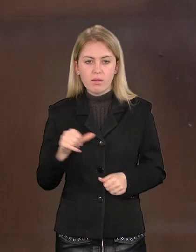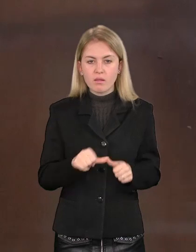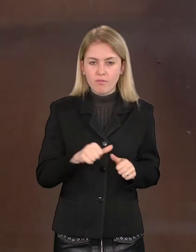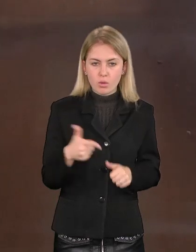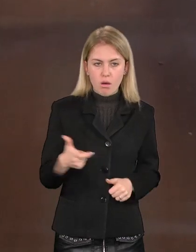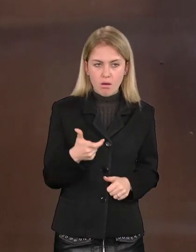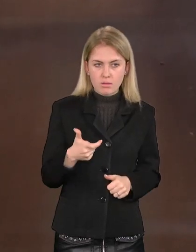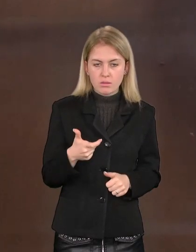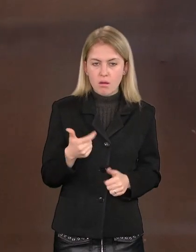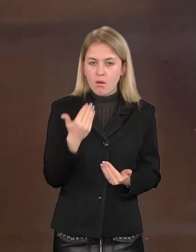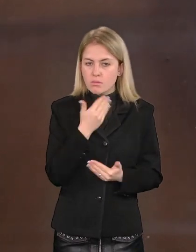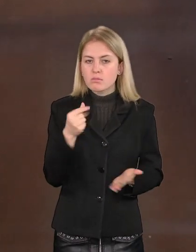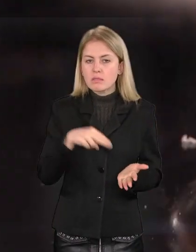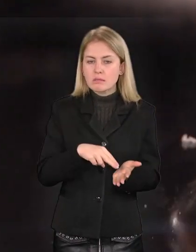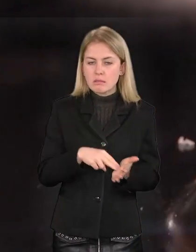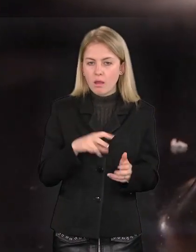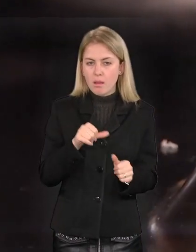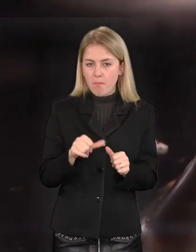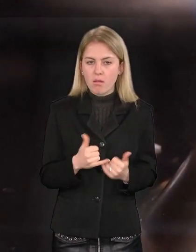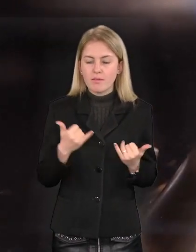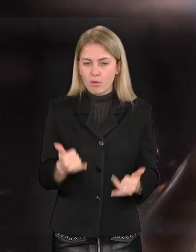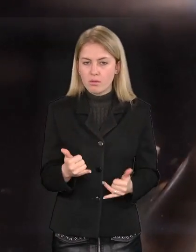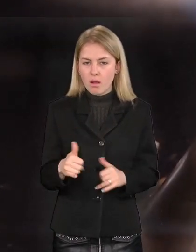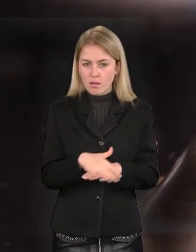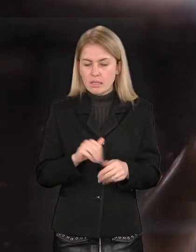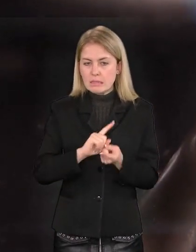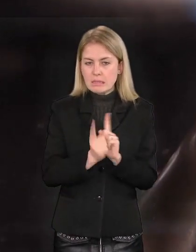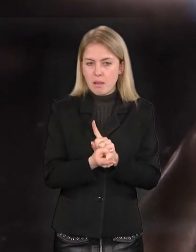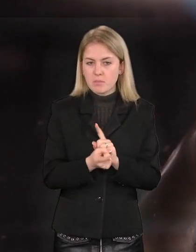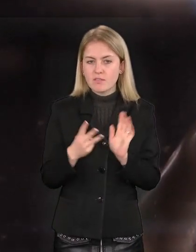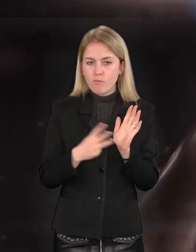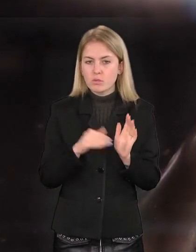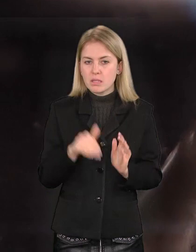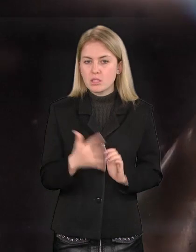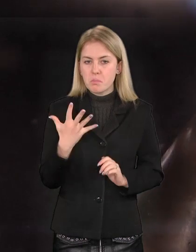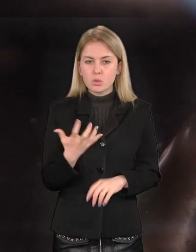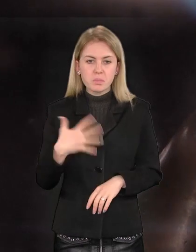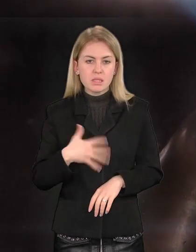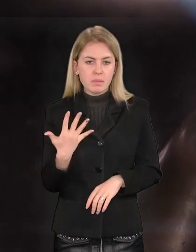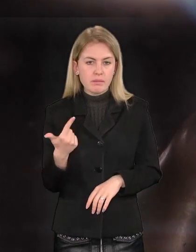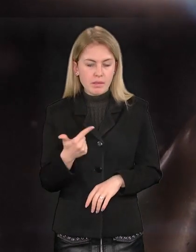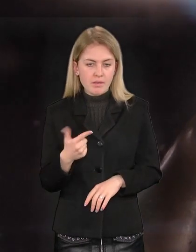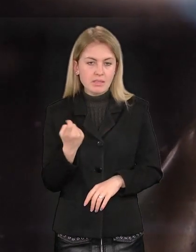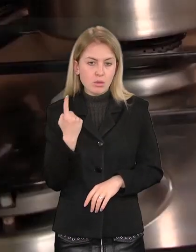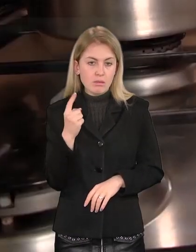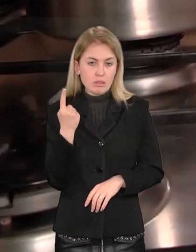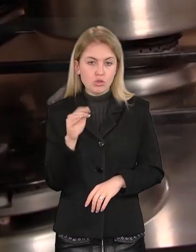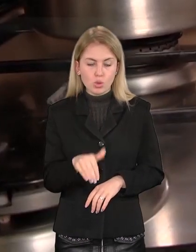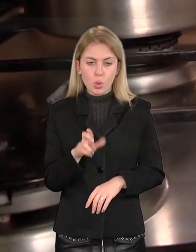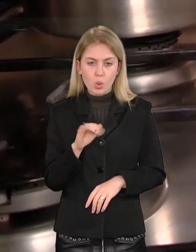Тож кінцева роздрібна ціна на паливо для населення замість 8 550 гривень за 1000 кубів